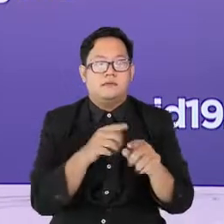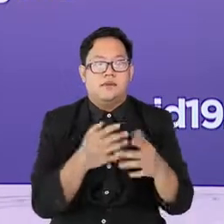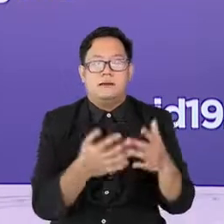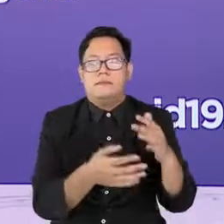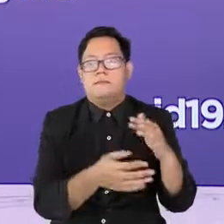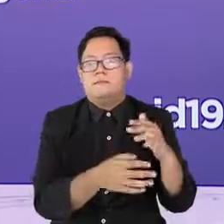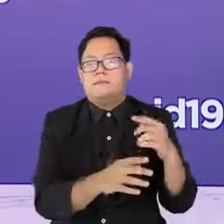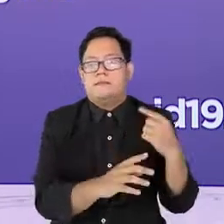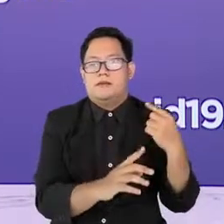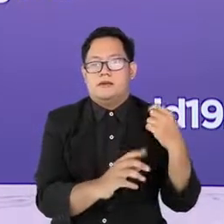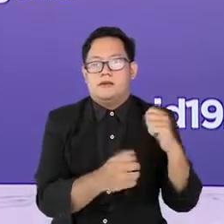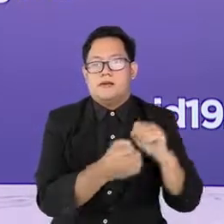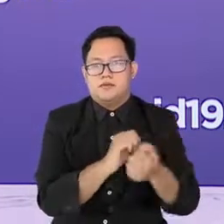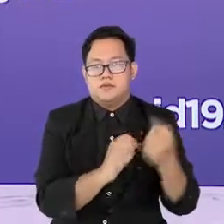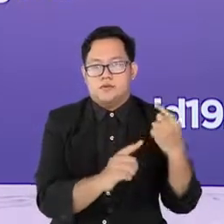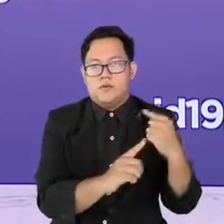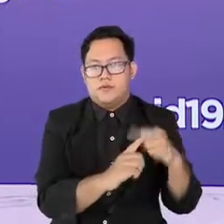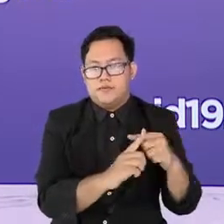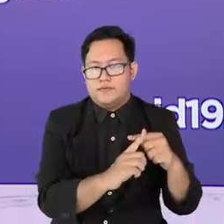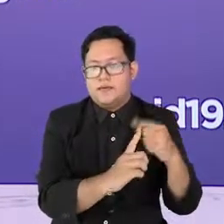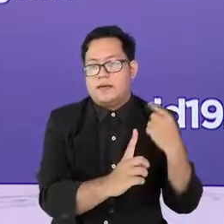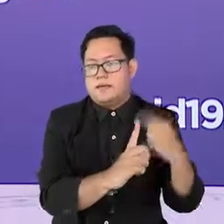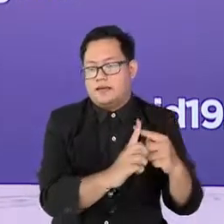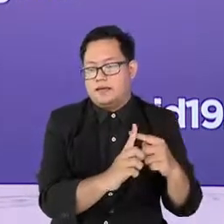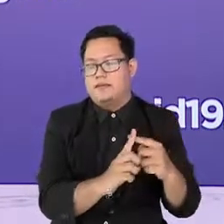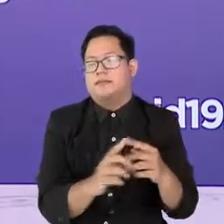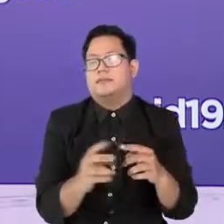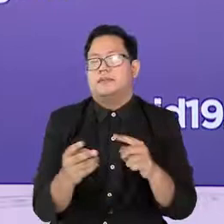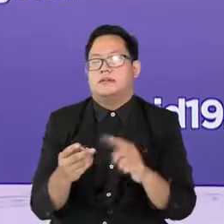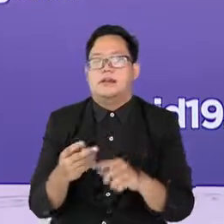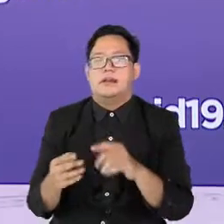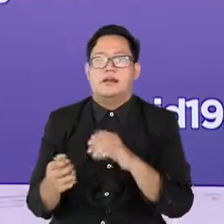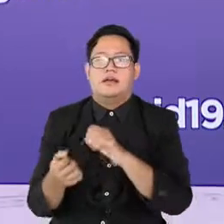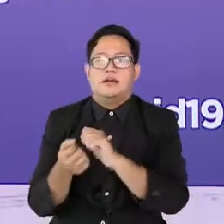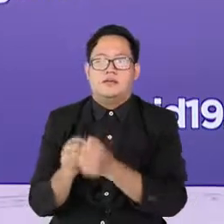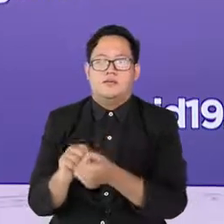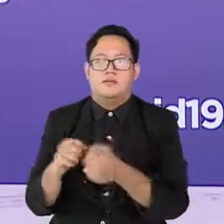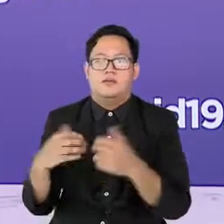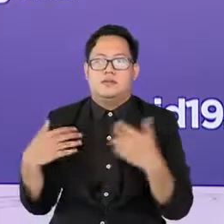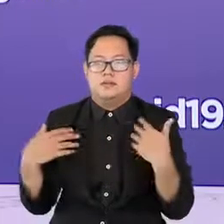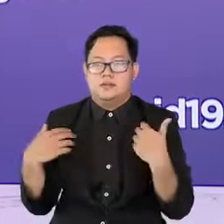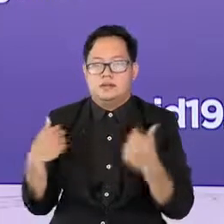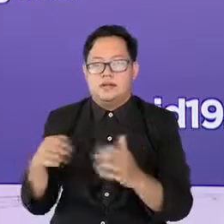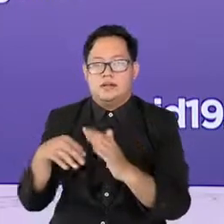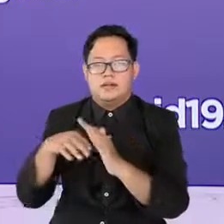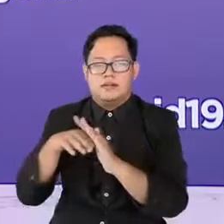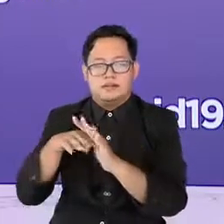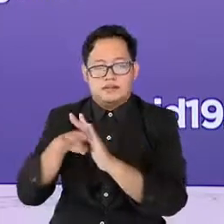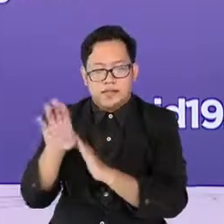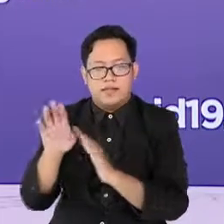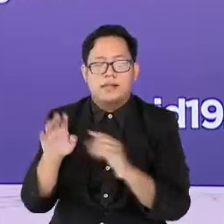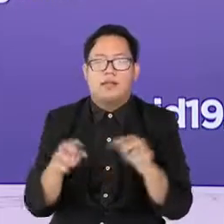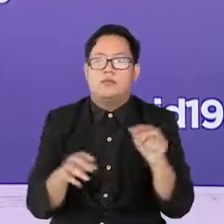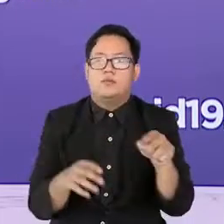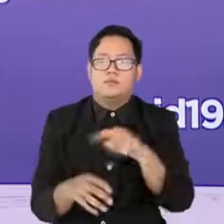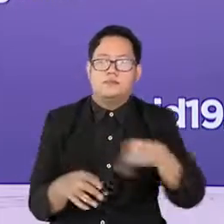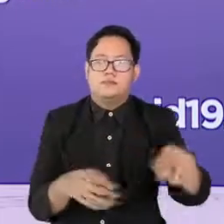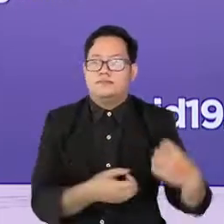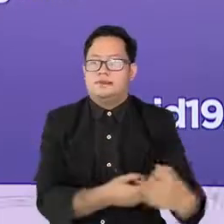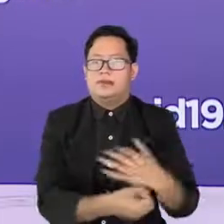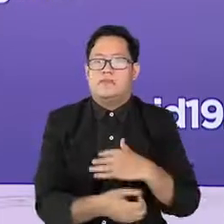meningkatkan angka kesembuhan yang berimbas pada penurunan angka kematian Terima kasih